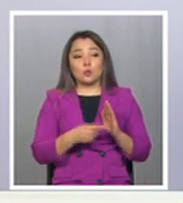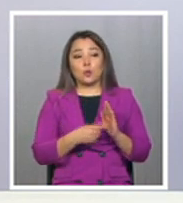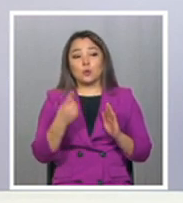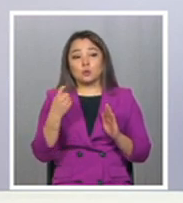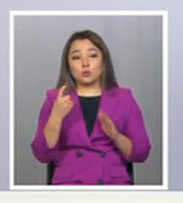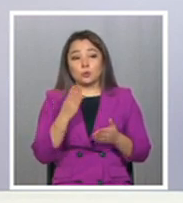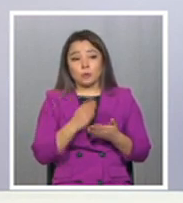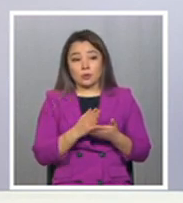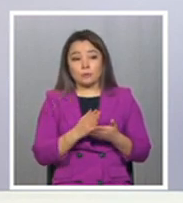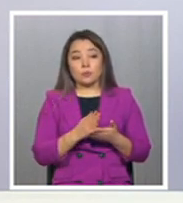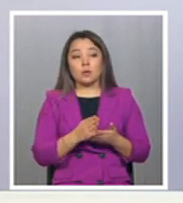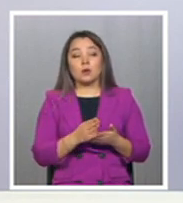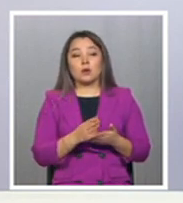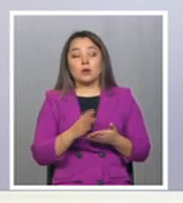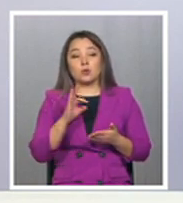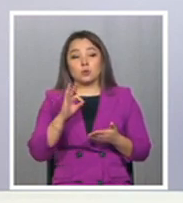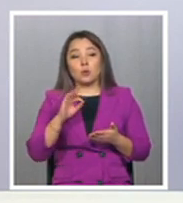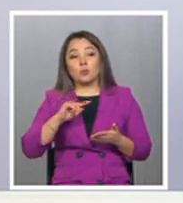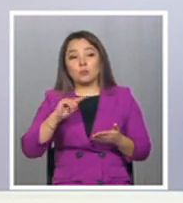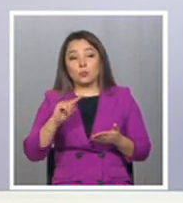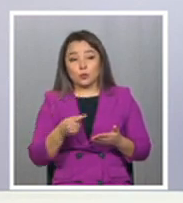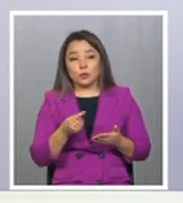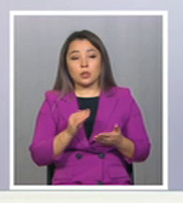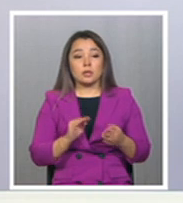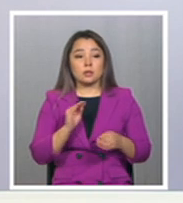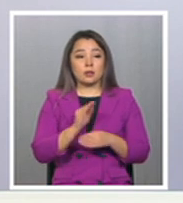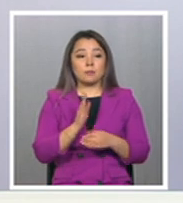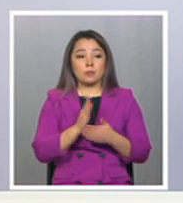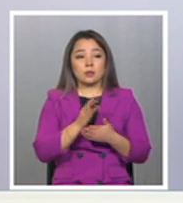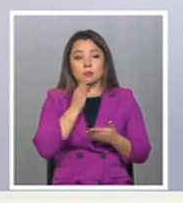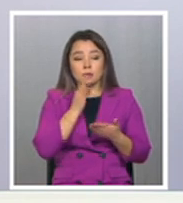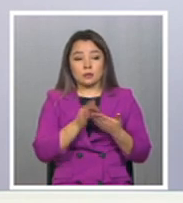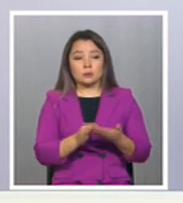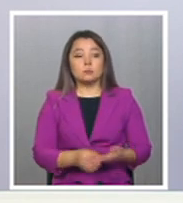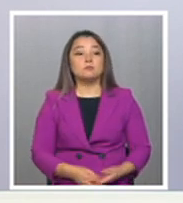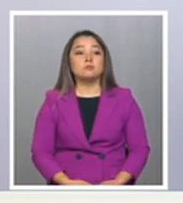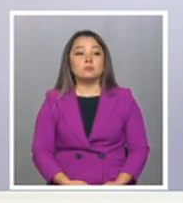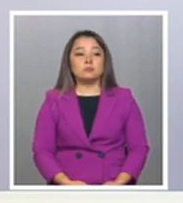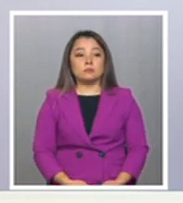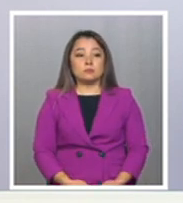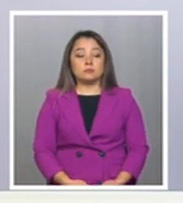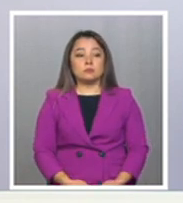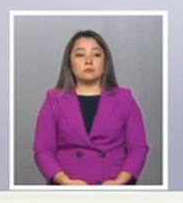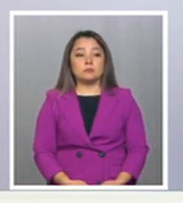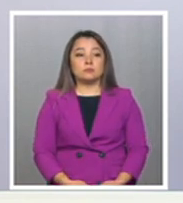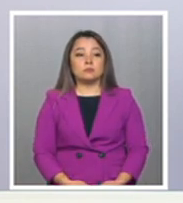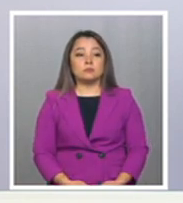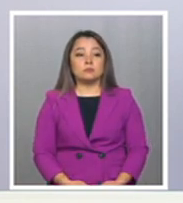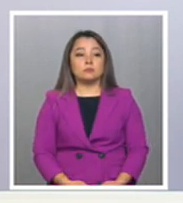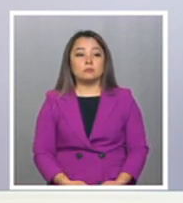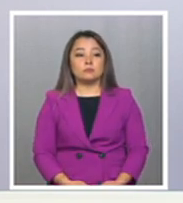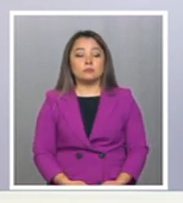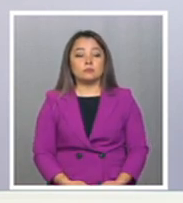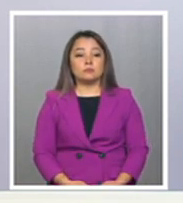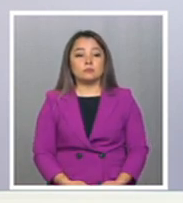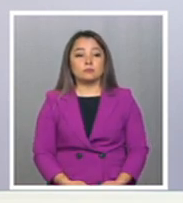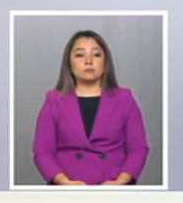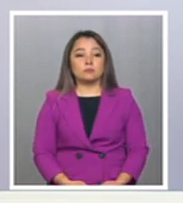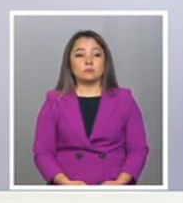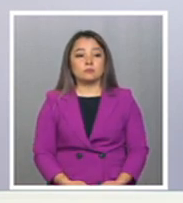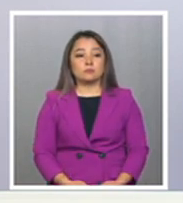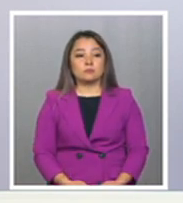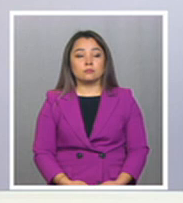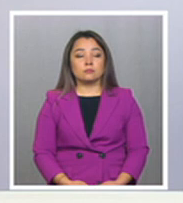бар, 100-дің неше нөлі бар? 2 нөлі бар екен көрсетейік. Сонда 72-нің де оң жағынан 2 орын жылжимыз